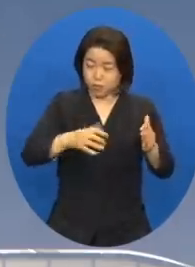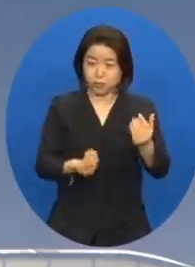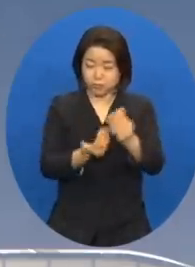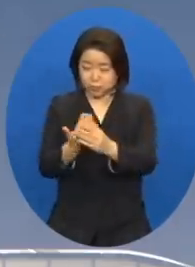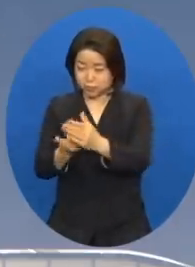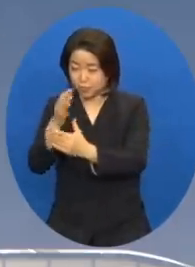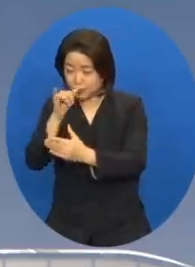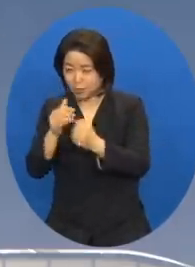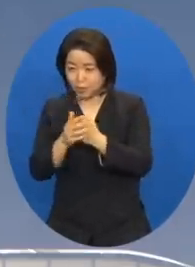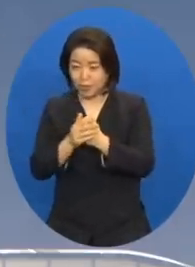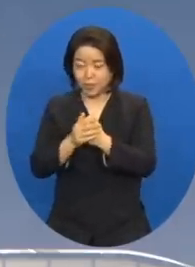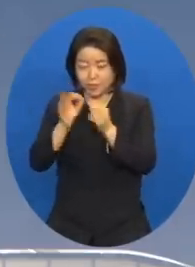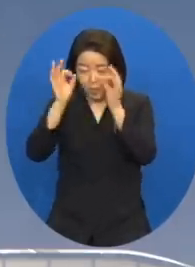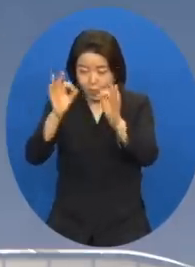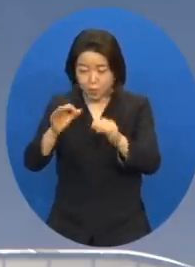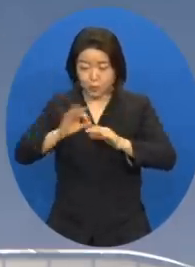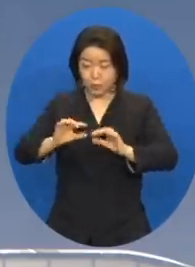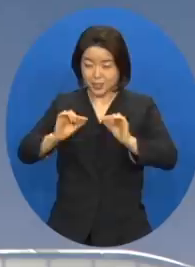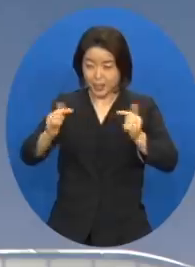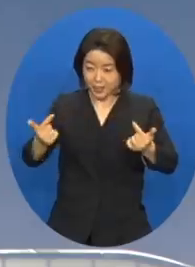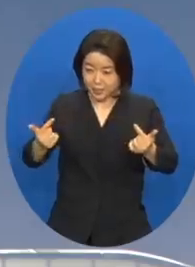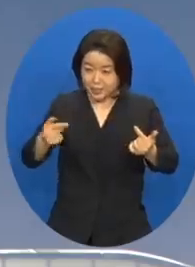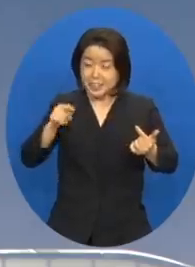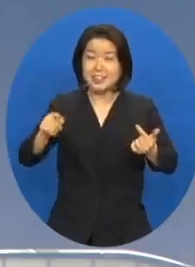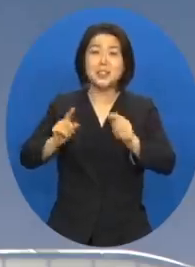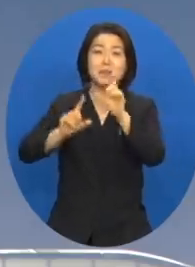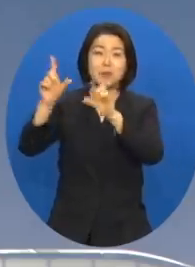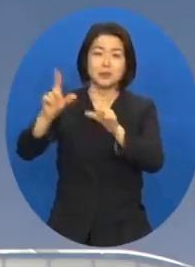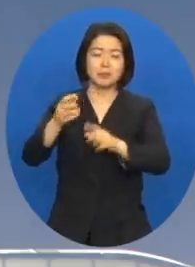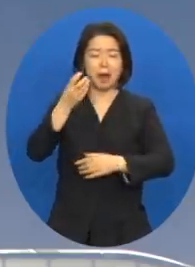안 놀라는 것도 정말 놀랄 일이죠.